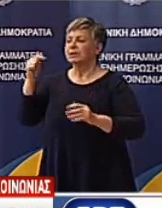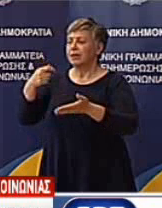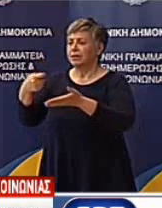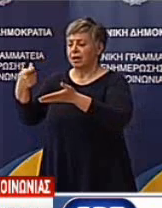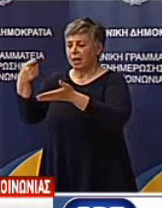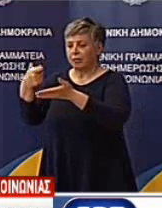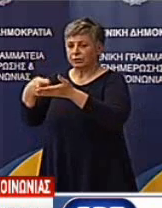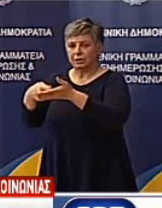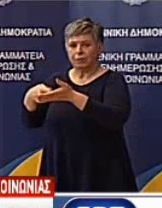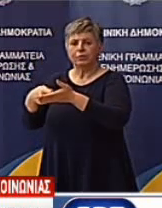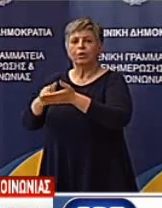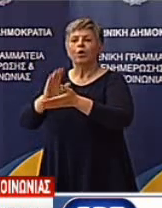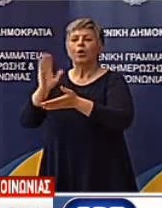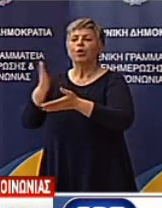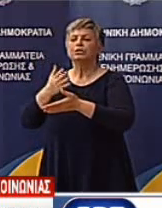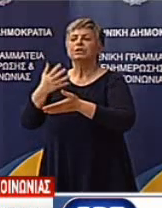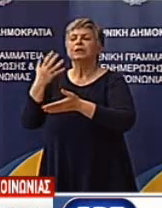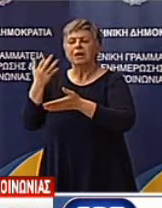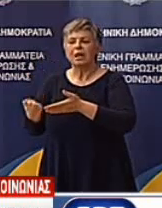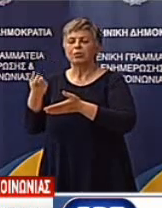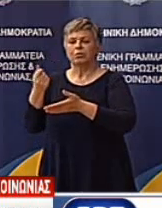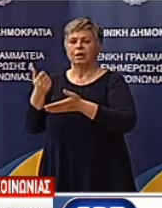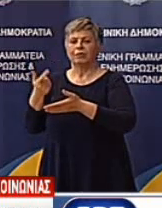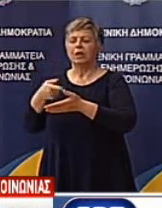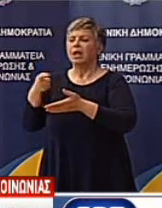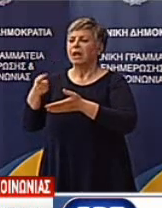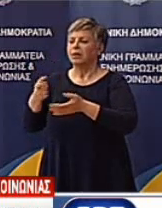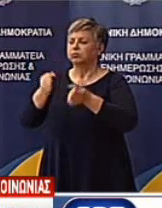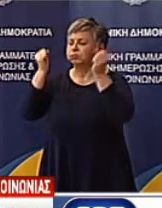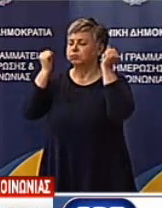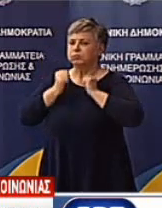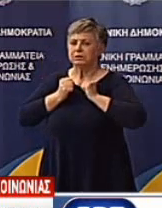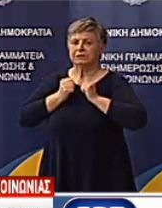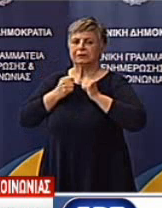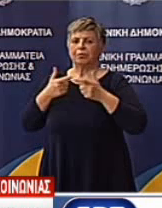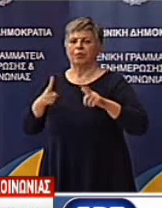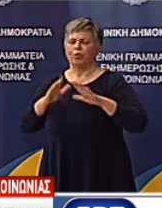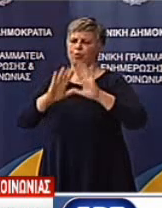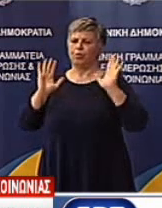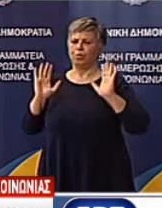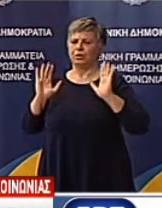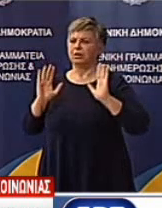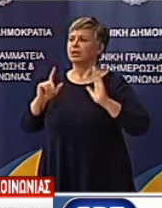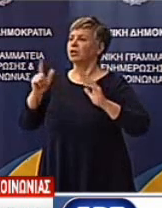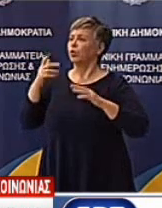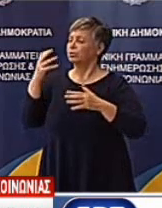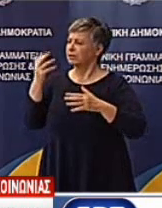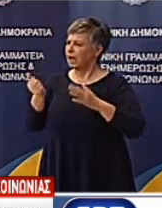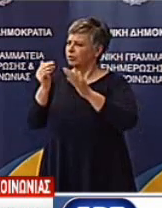που αντέχουν περισσότερο στην κρίση και αυτοί που μπορούν περισσότερο, δηλαδή τα ανώτερα οικονομικά στρώματα, με